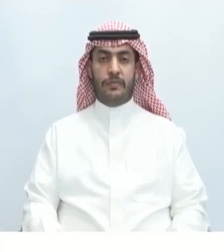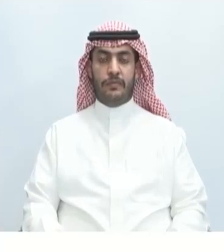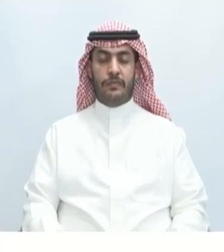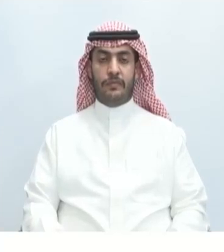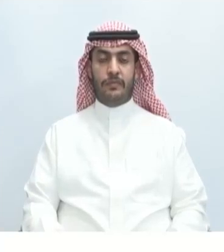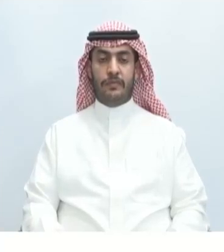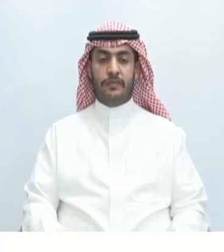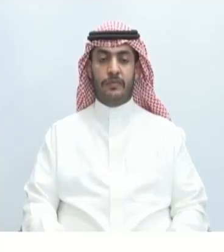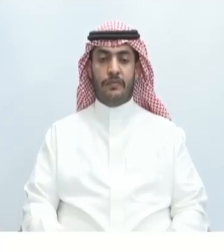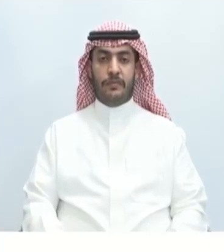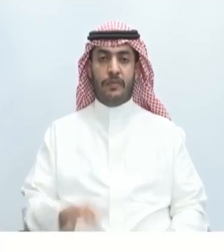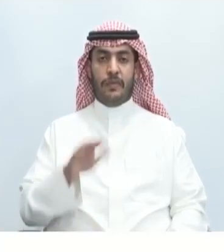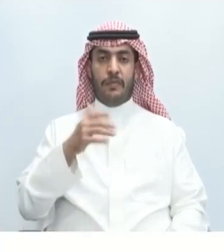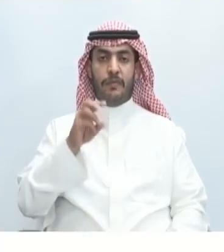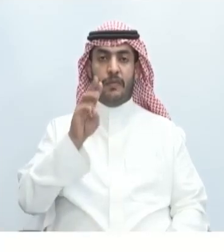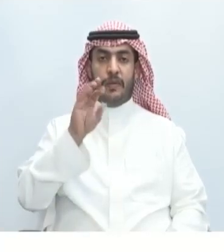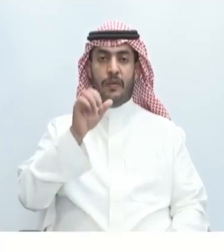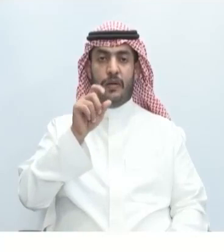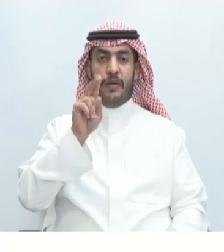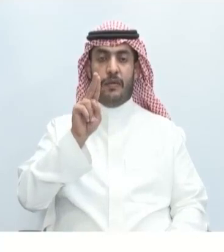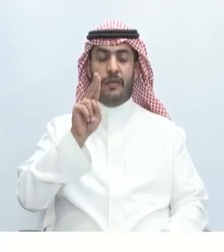وبالتالي هي معطى لنا من